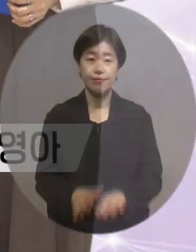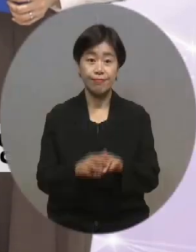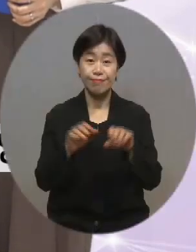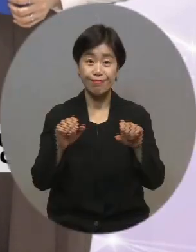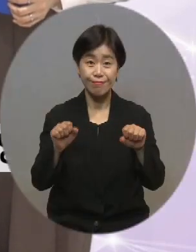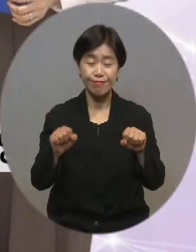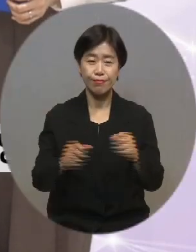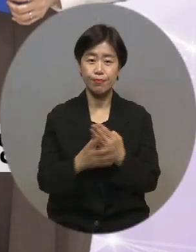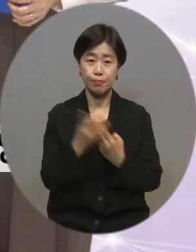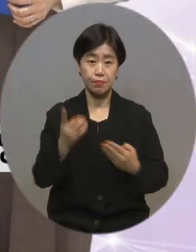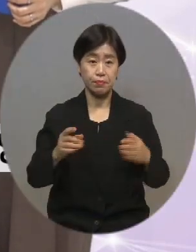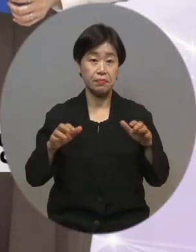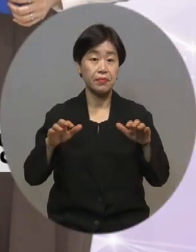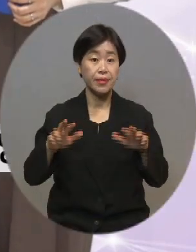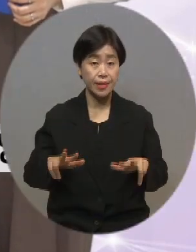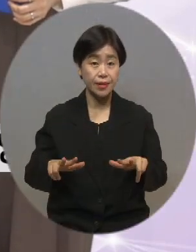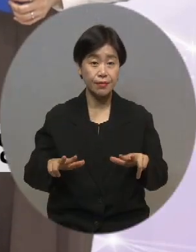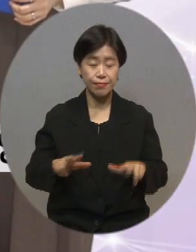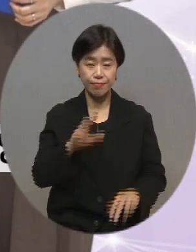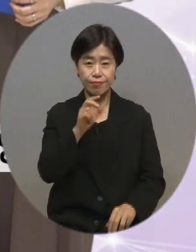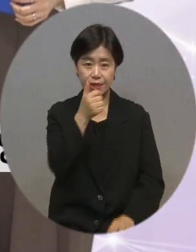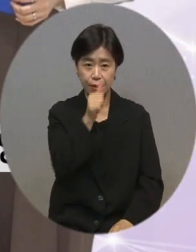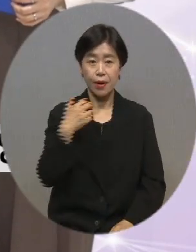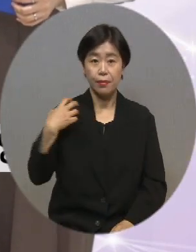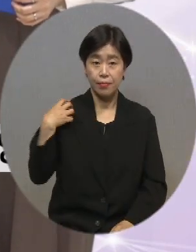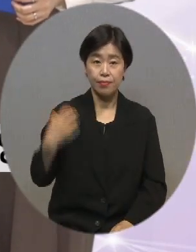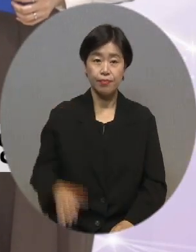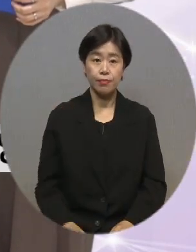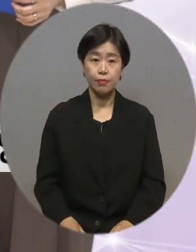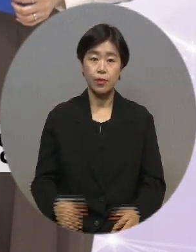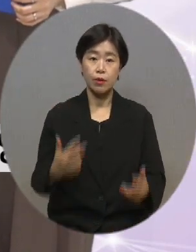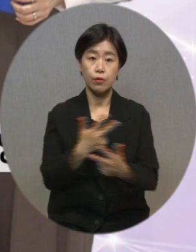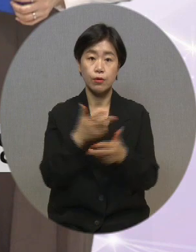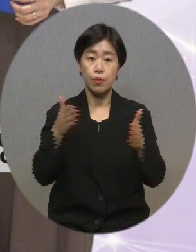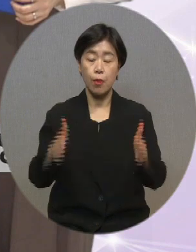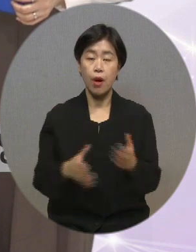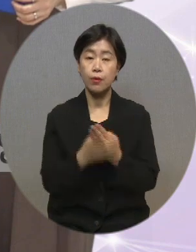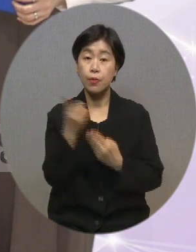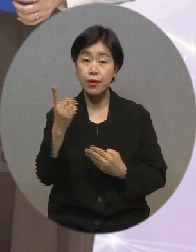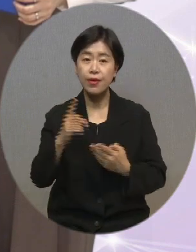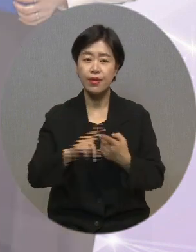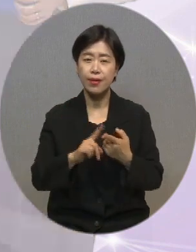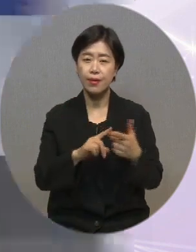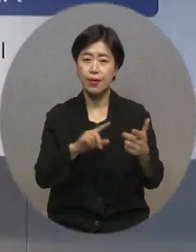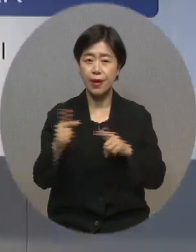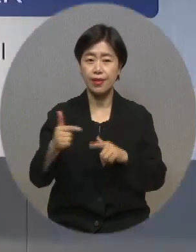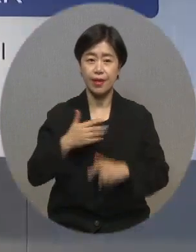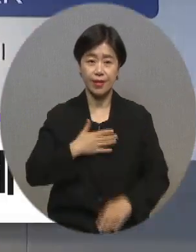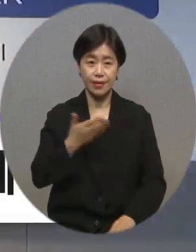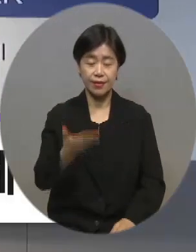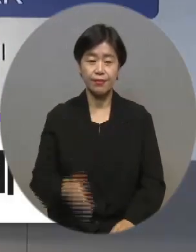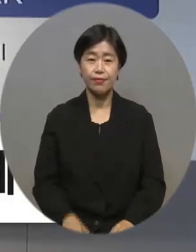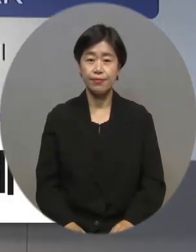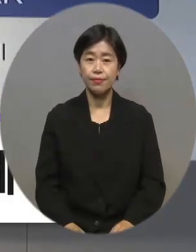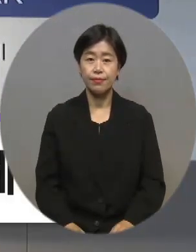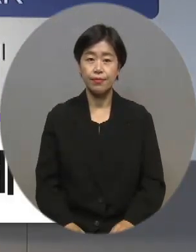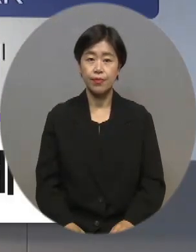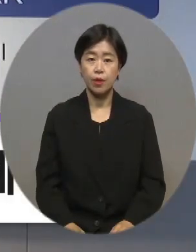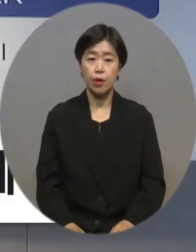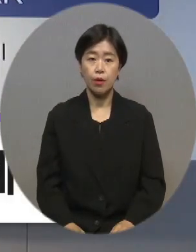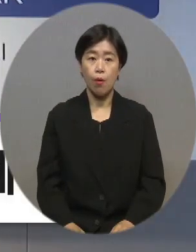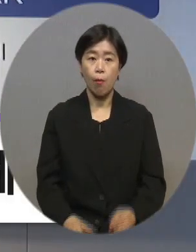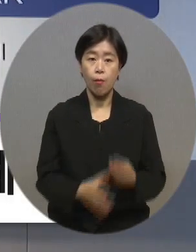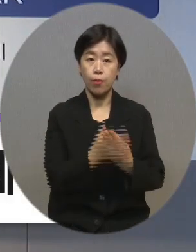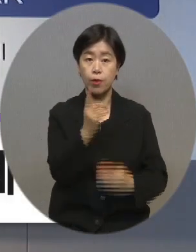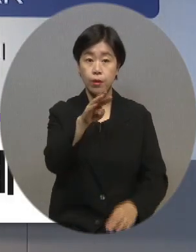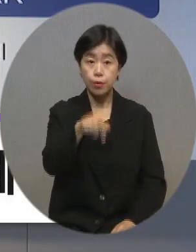안녕하십니까. 통일나우의 이영아입니다. 한 주간의 통일 소식 브리핑에서 전해드립니다. 통일부는 지난